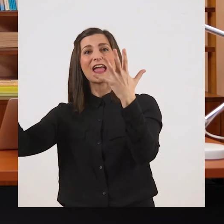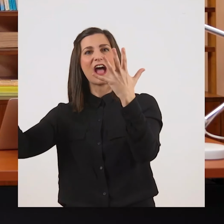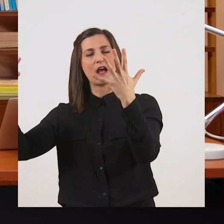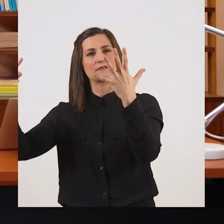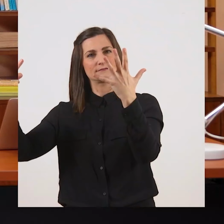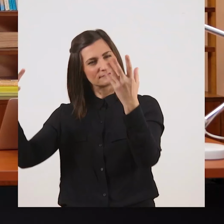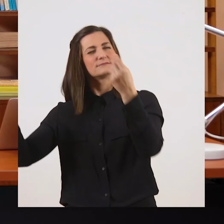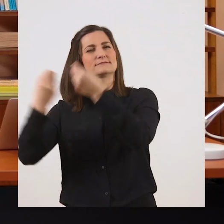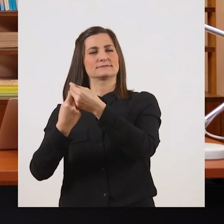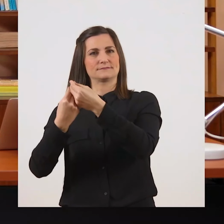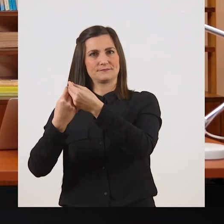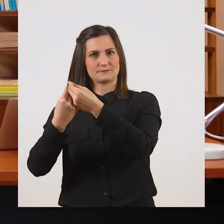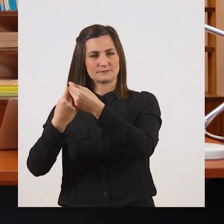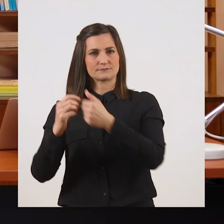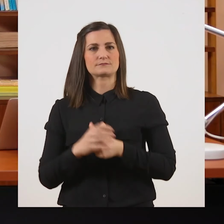βολεύει περισσότερο.